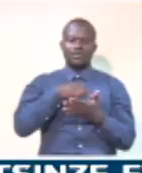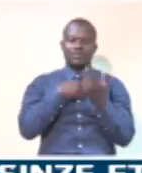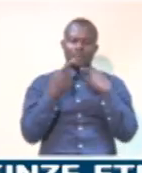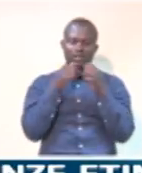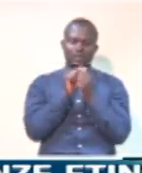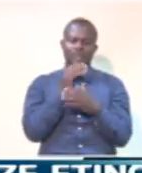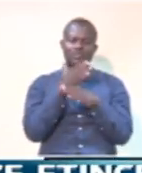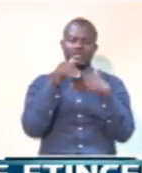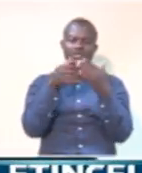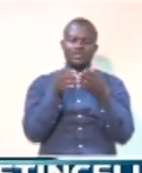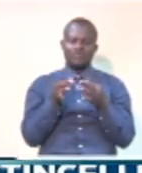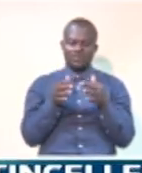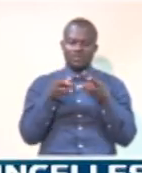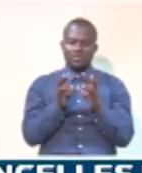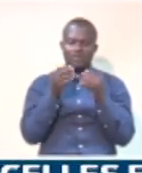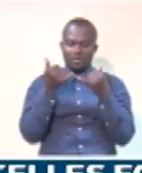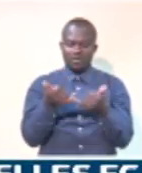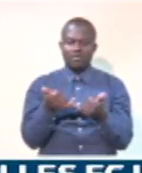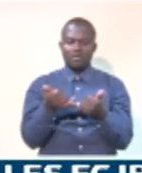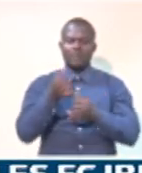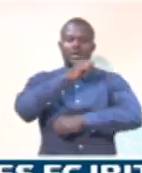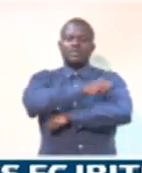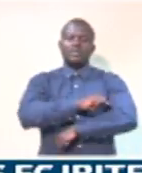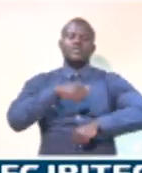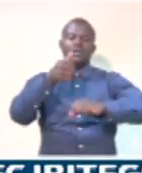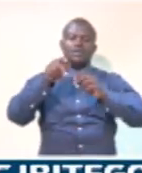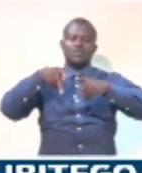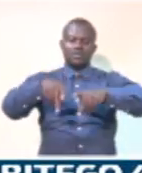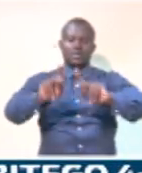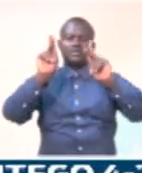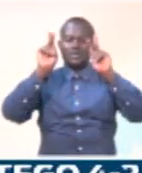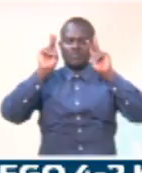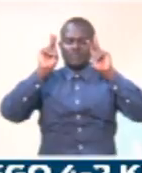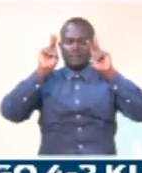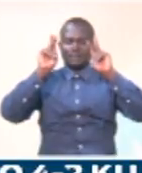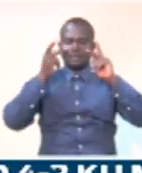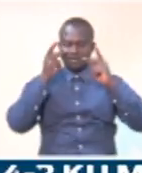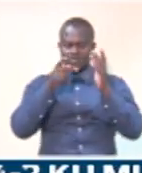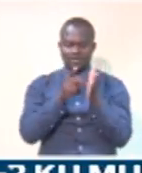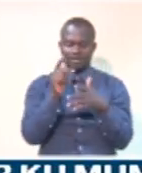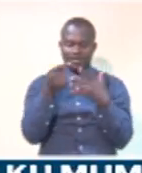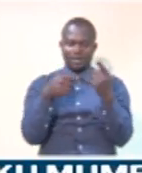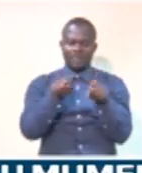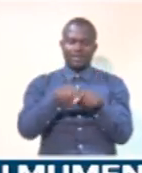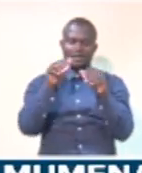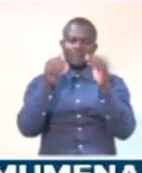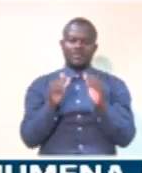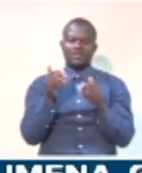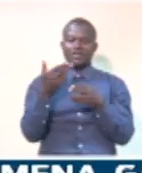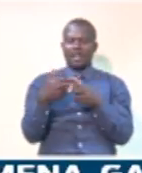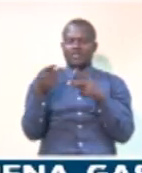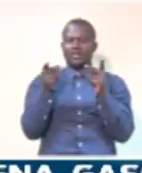Minisiteri y'Imari ku buryo ubu ngubu amashuri yahawe uburenganzira bwo kuba bagura nk'ibyo bihingwa hafi yaho